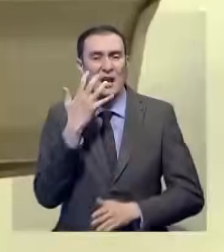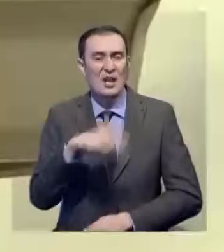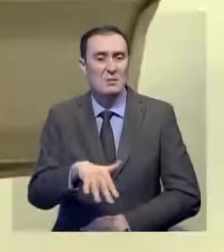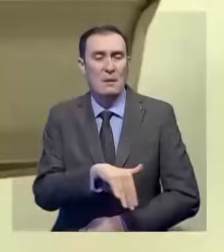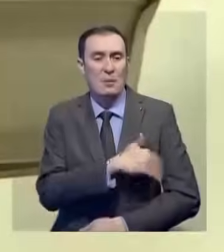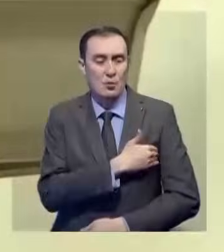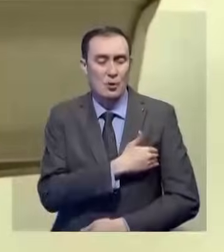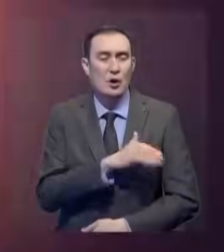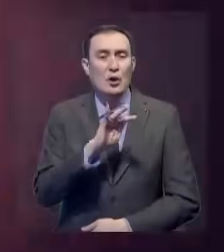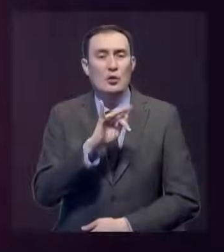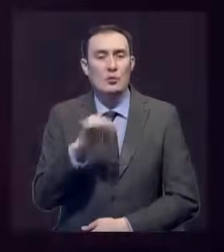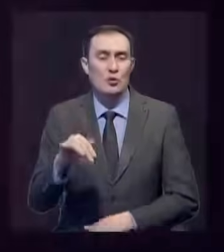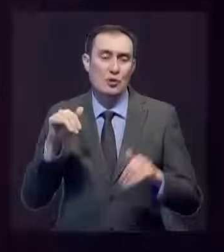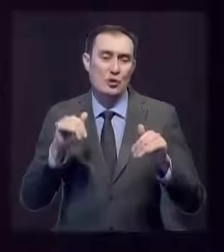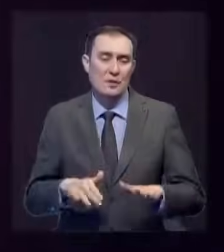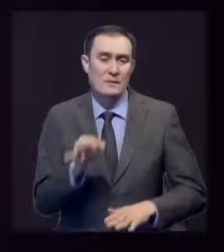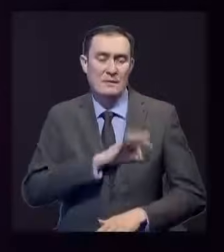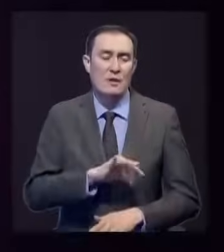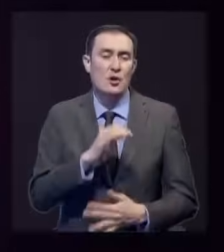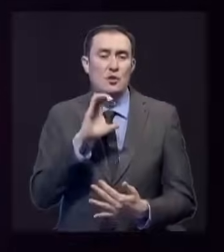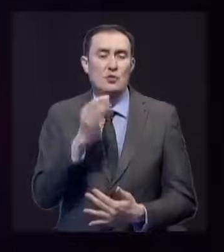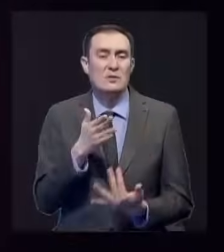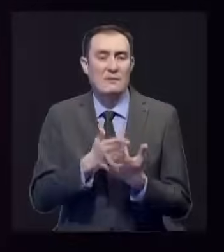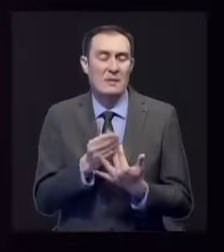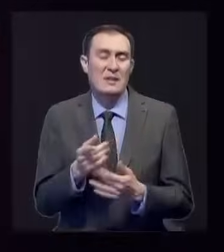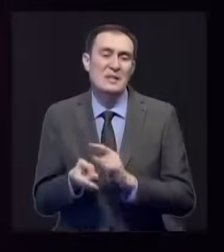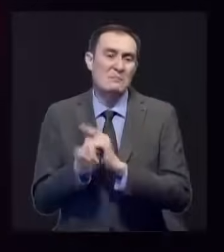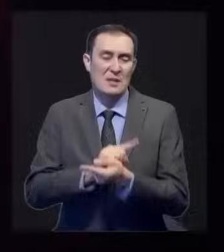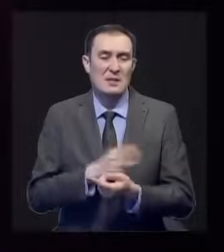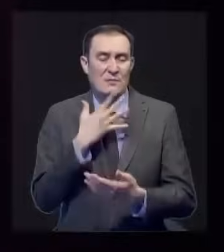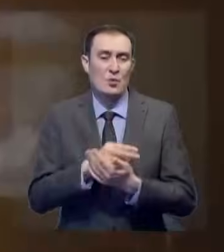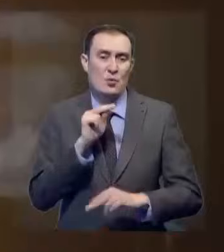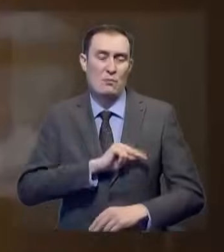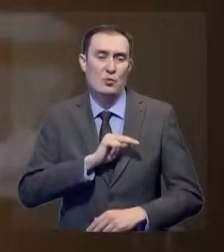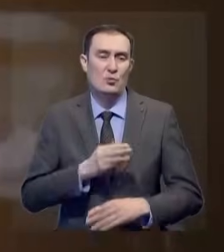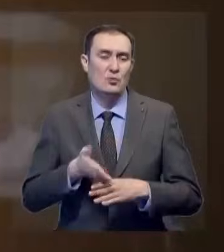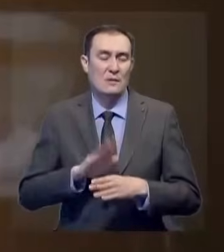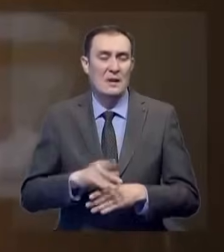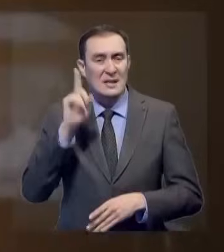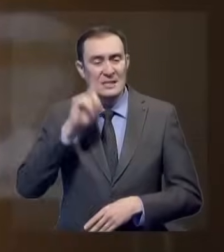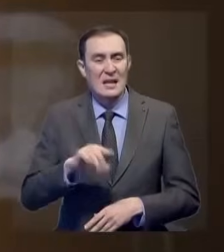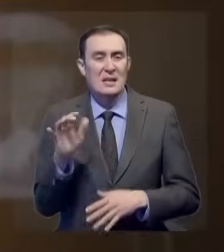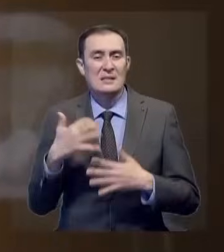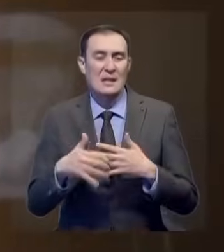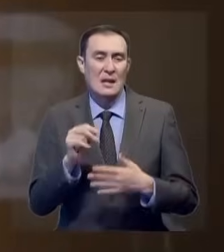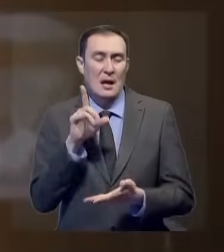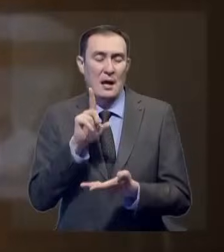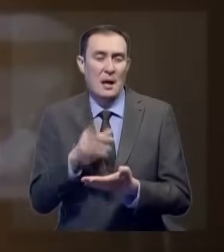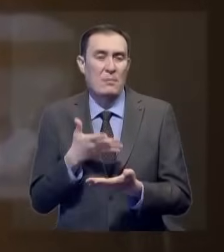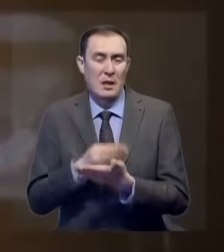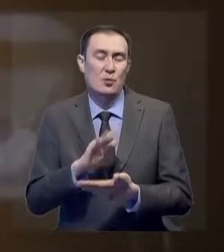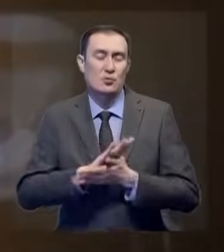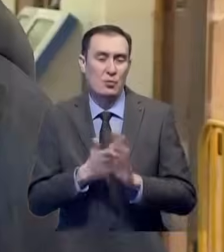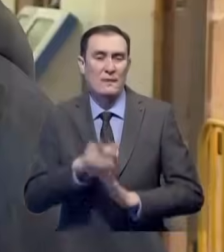температур. Юрий решил воспользоваться новой соцвыплатой и досрочно сменить вредные условия труда. Зная размеры средней пенсии металлурга, понял, что